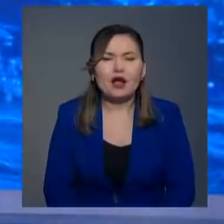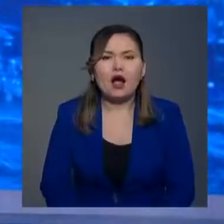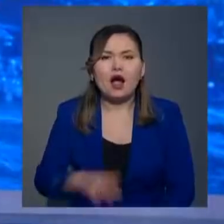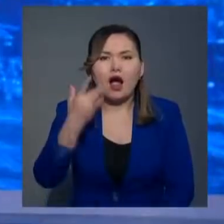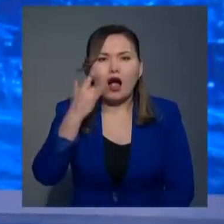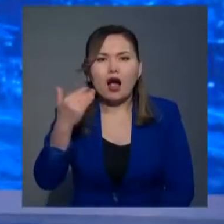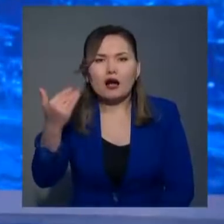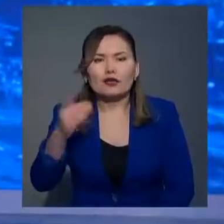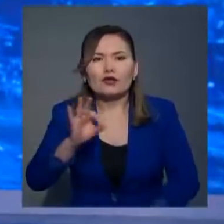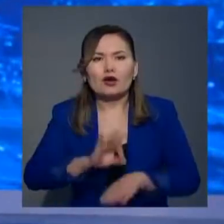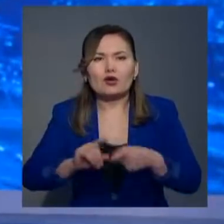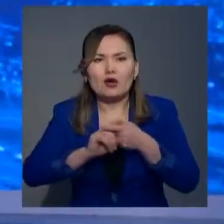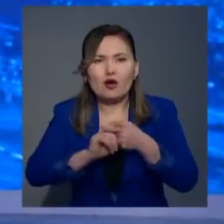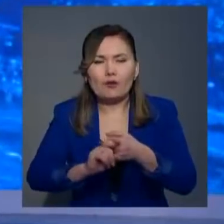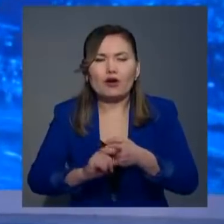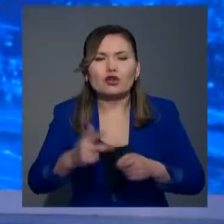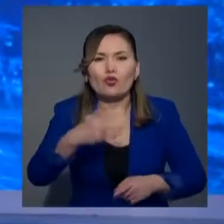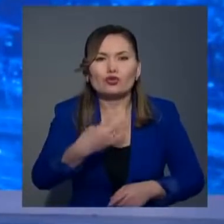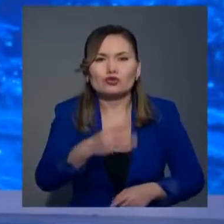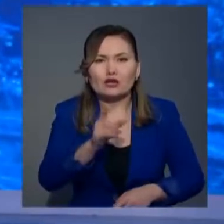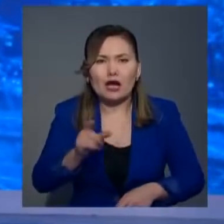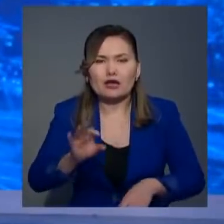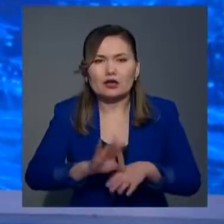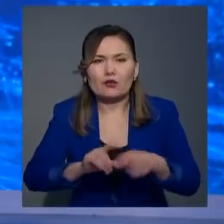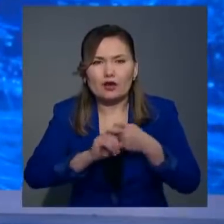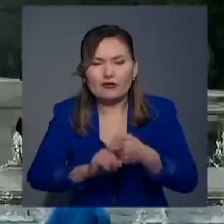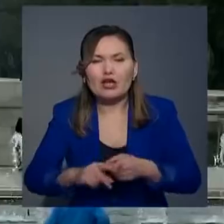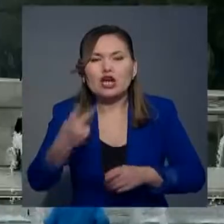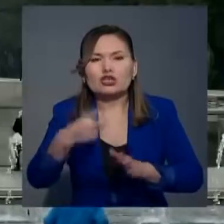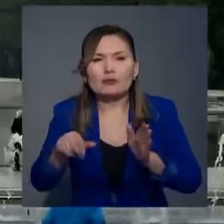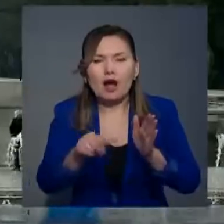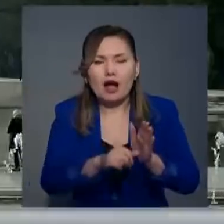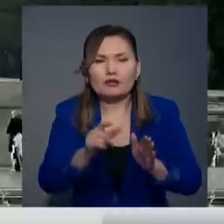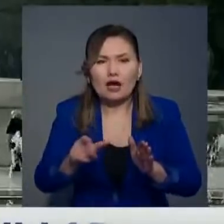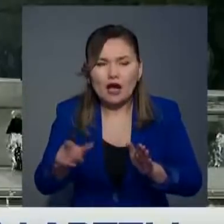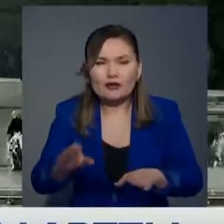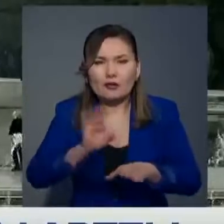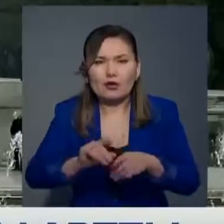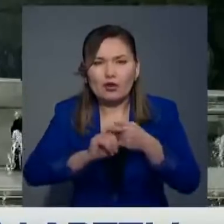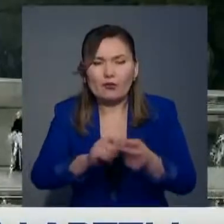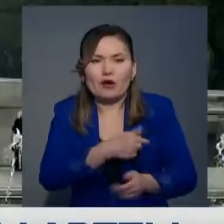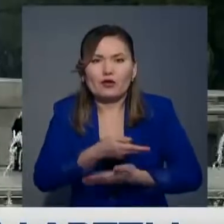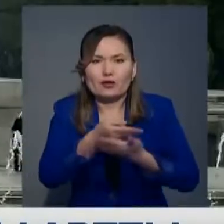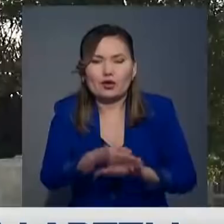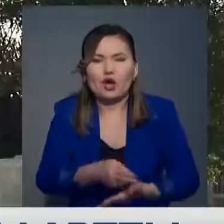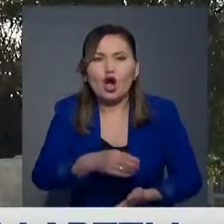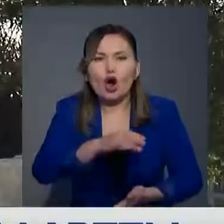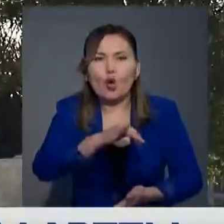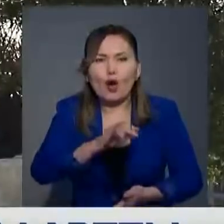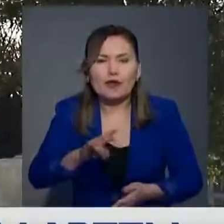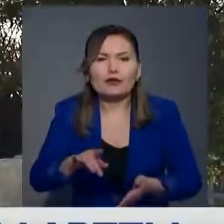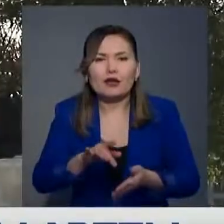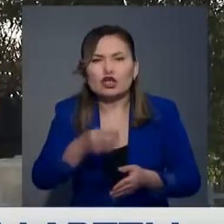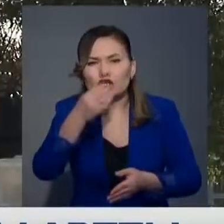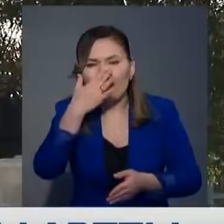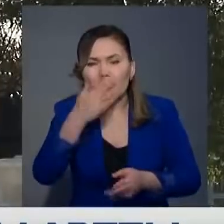Ақшта коронавирусты 34 адам жұқтырды. Бұған дейін 26 науқас жайлы хабарланған еді. Олардың дені ауру ошағы Ухань